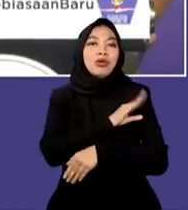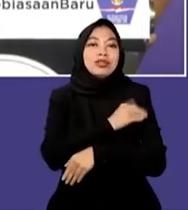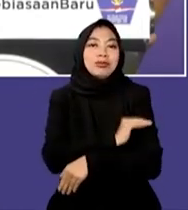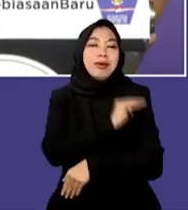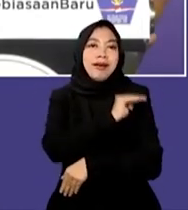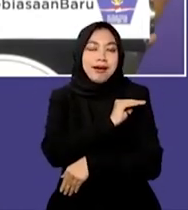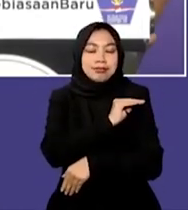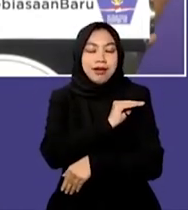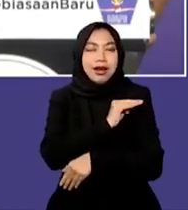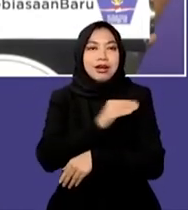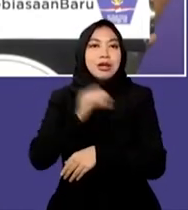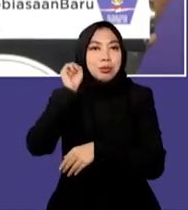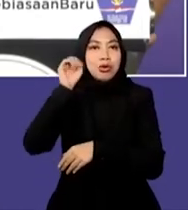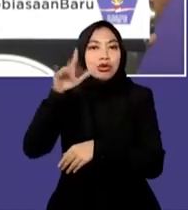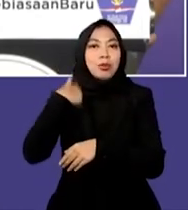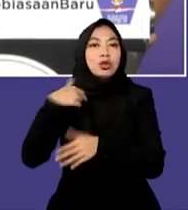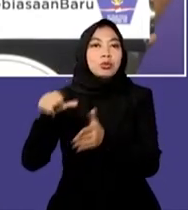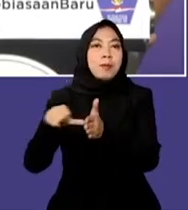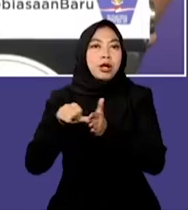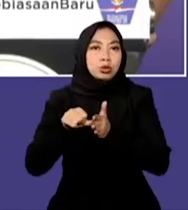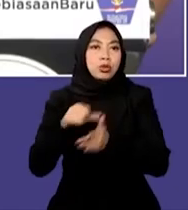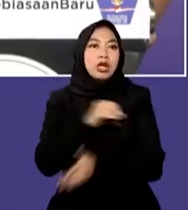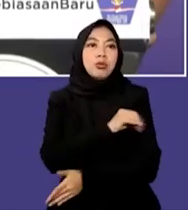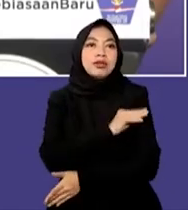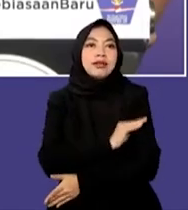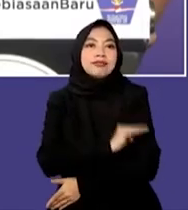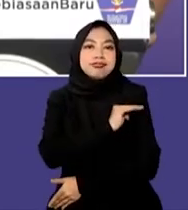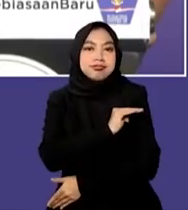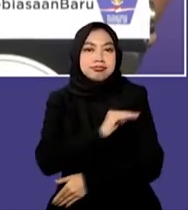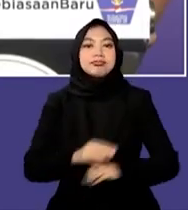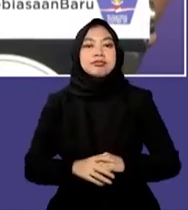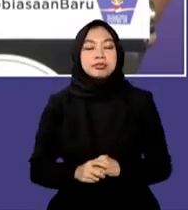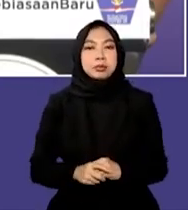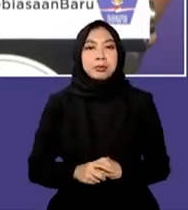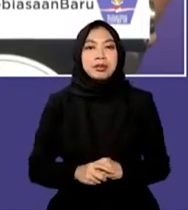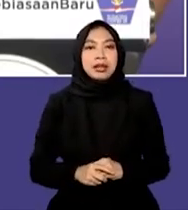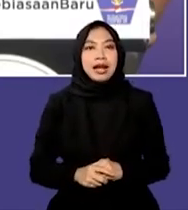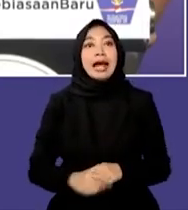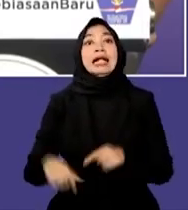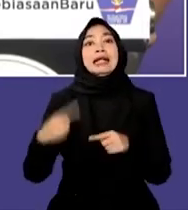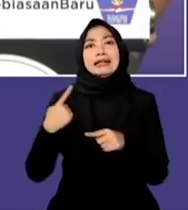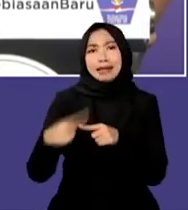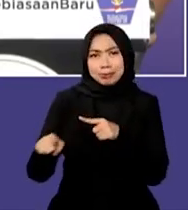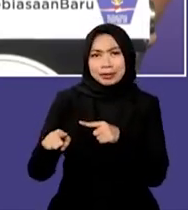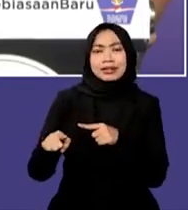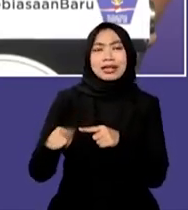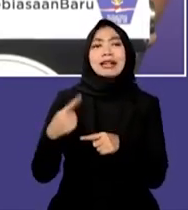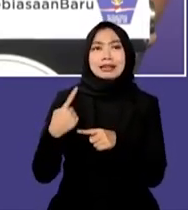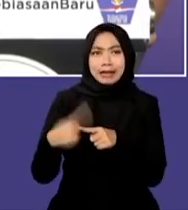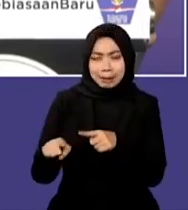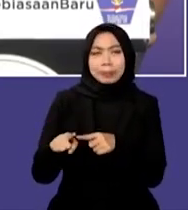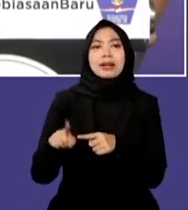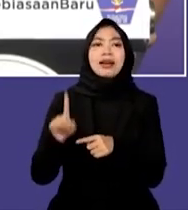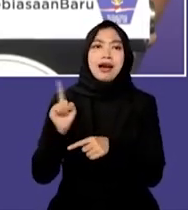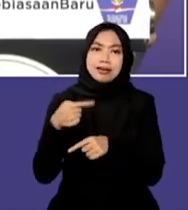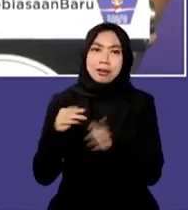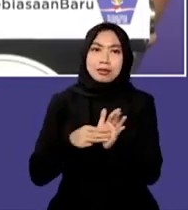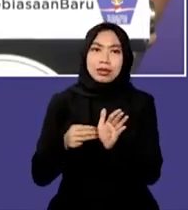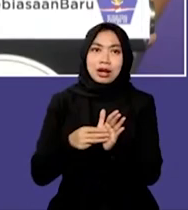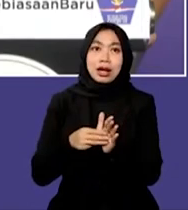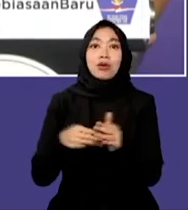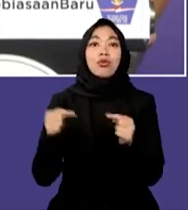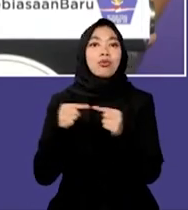salah satu kontributor untuk itu dalam rangka menghadapi covert disisi yang lain ada beberapa pertimbangan dari